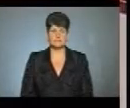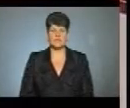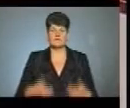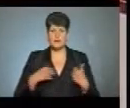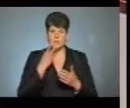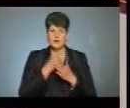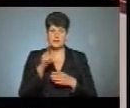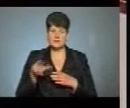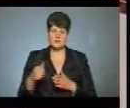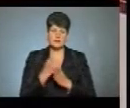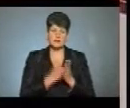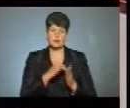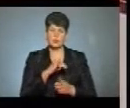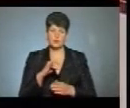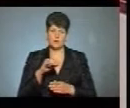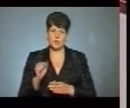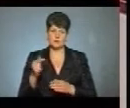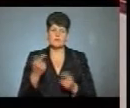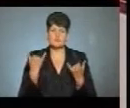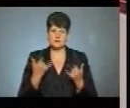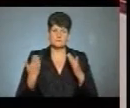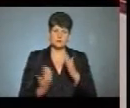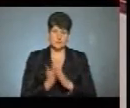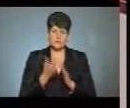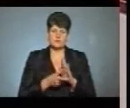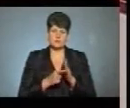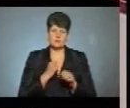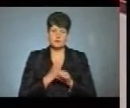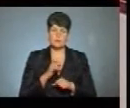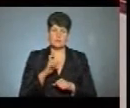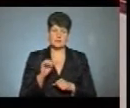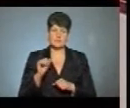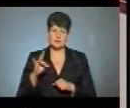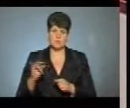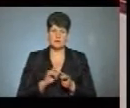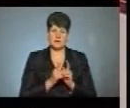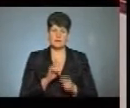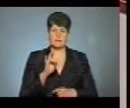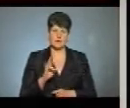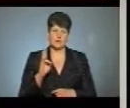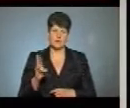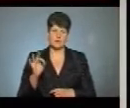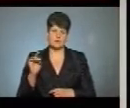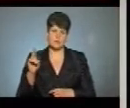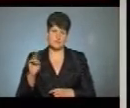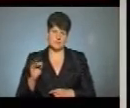Вітаю глядачів телеканалу «Я Тернопіль». В ефірі новини. У студії Богдана Сарабун, сурдопереклад Надія Коцовська.